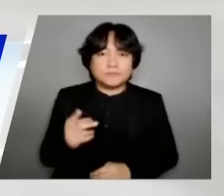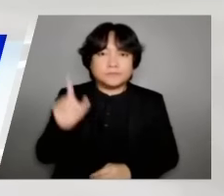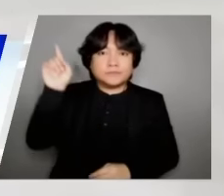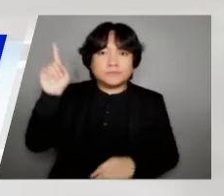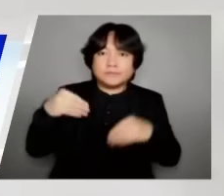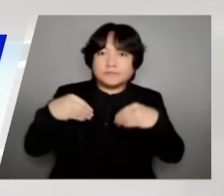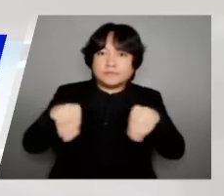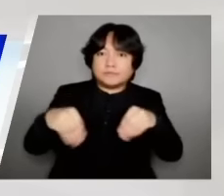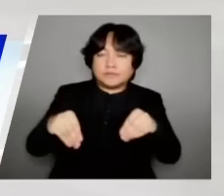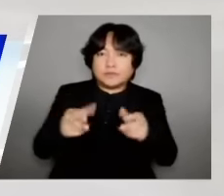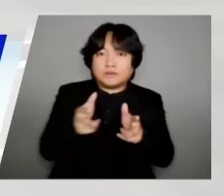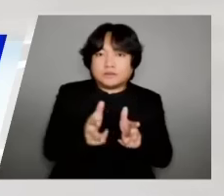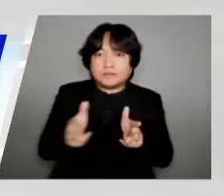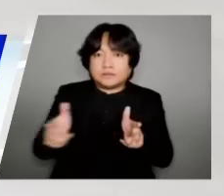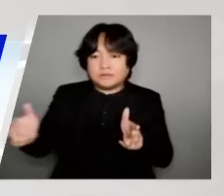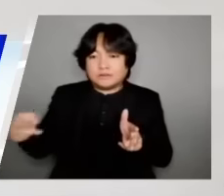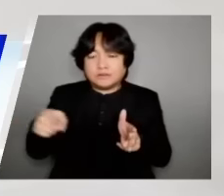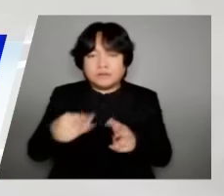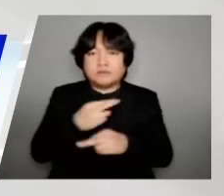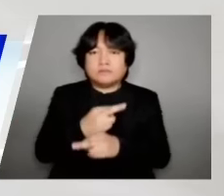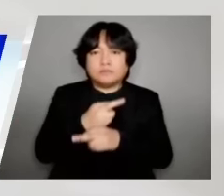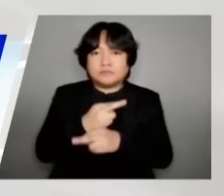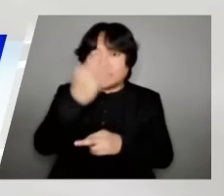na papa-repair matapos malubog sa baha.